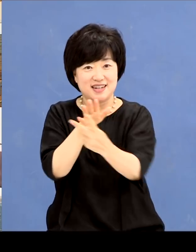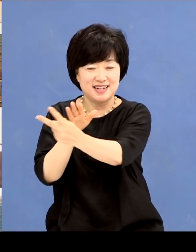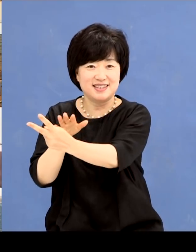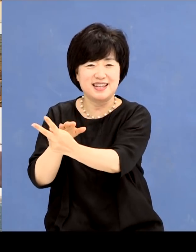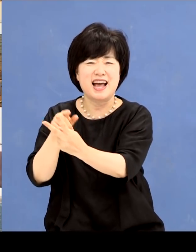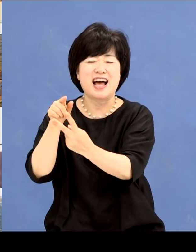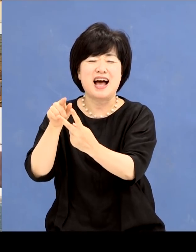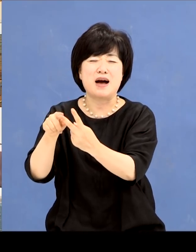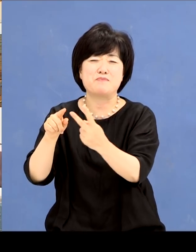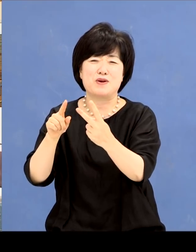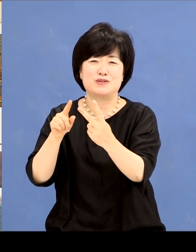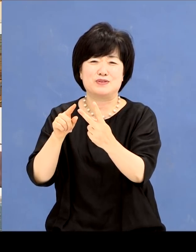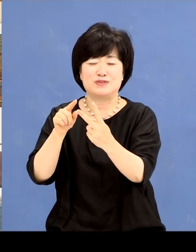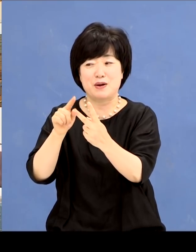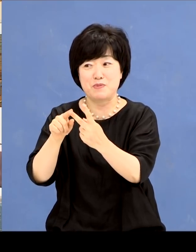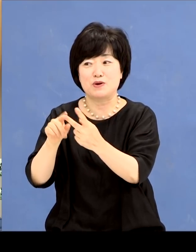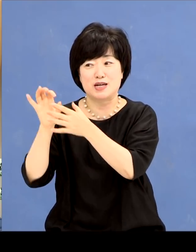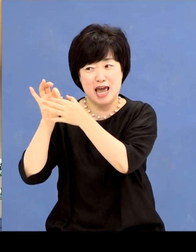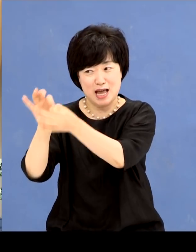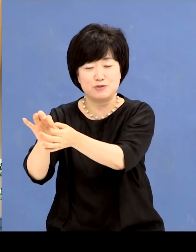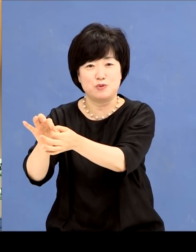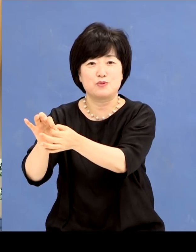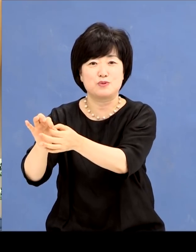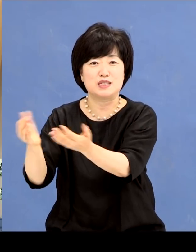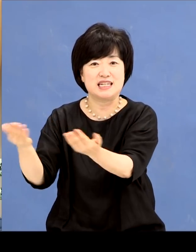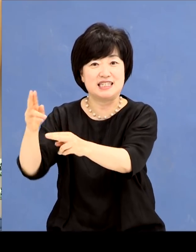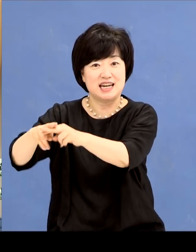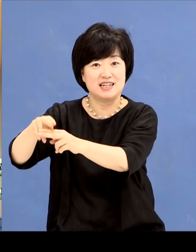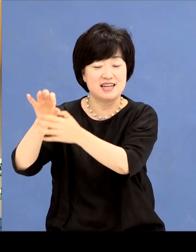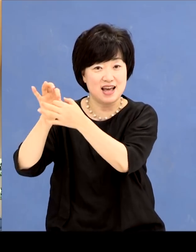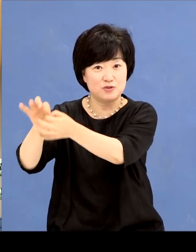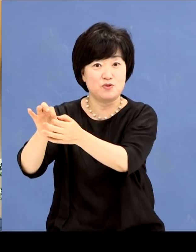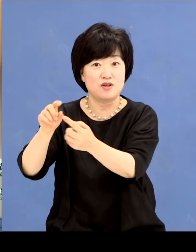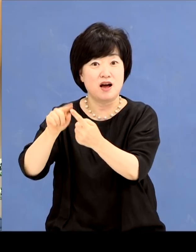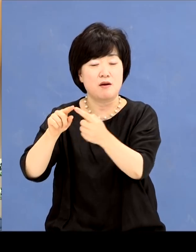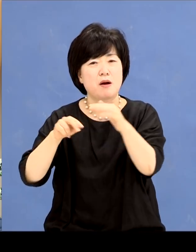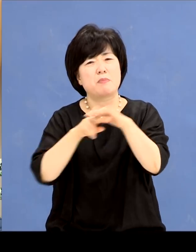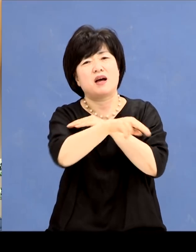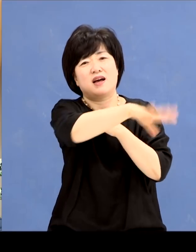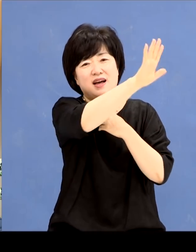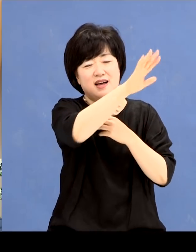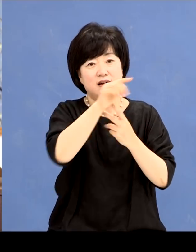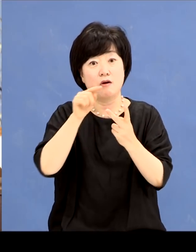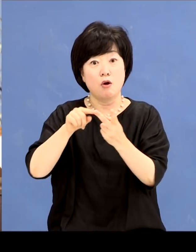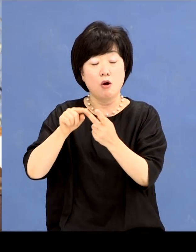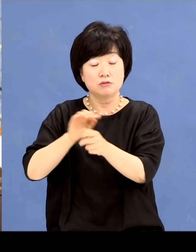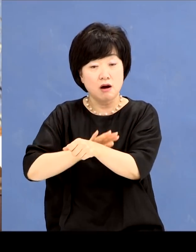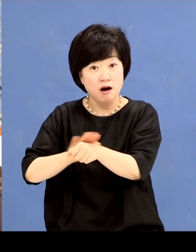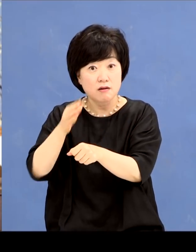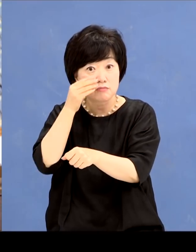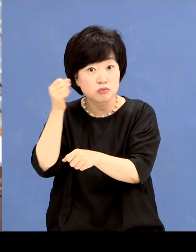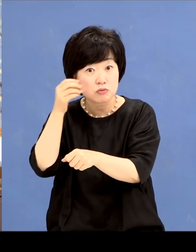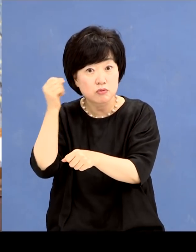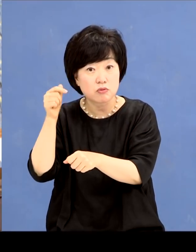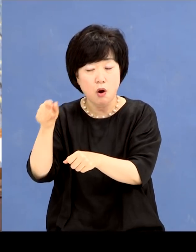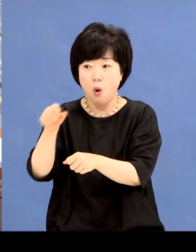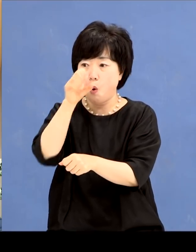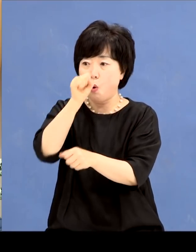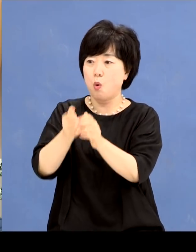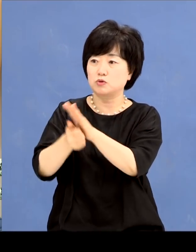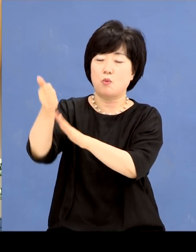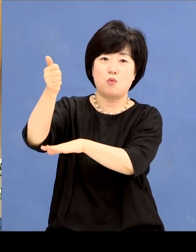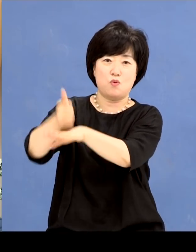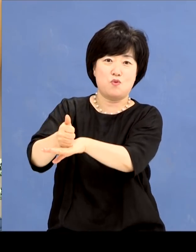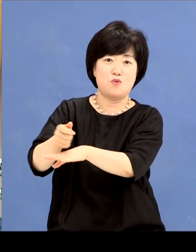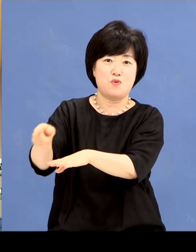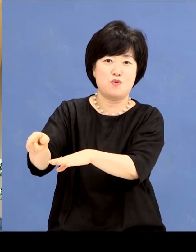명은 오다가 도망을 갔고요. 아이고야. 한 명은 이제 잘 정착을 했죠. 근데 이 친구가 너무 잘 적응을 하는 거예요. 저희들한테는 첫